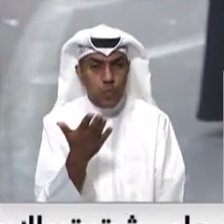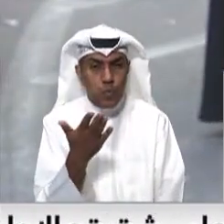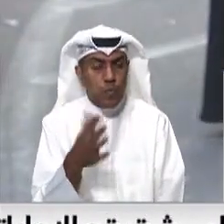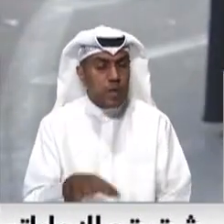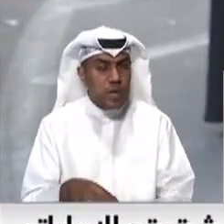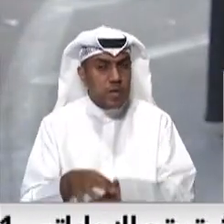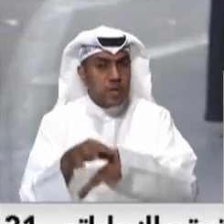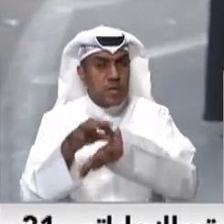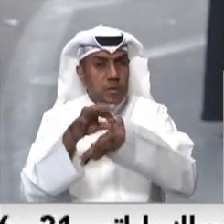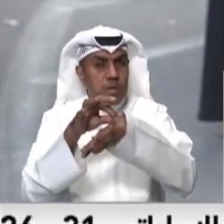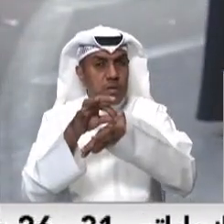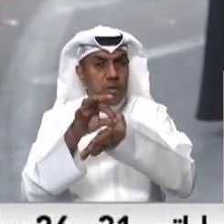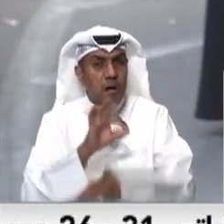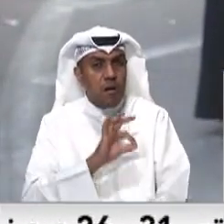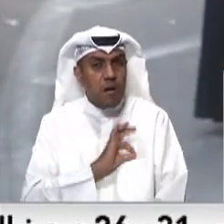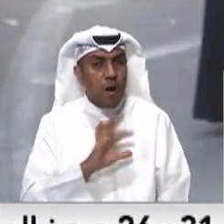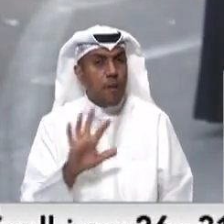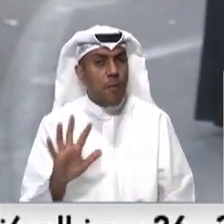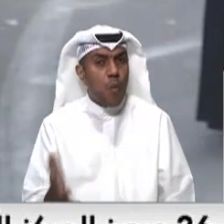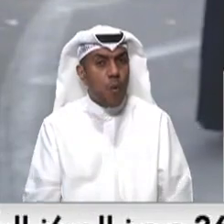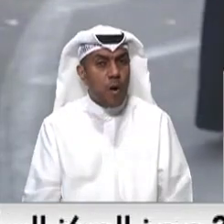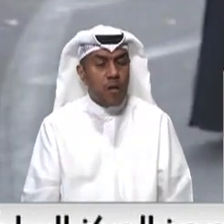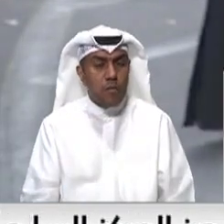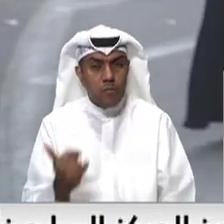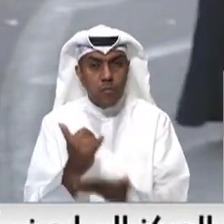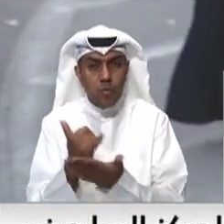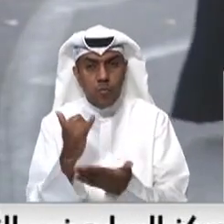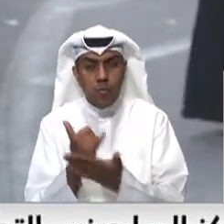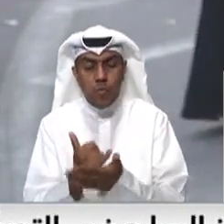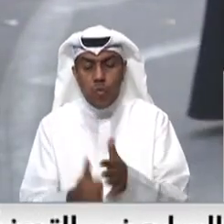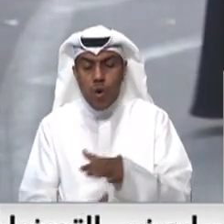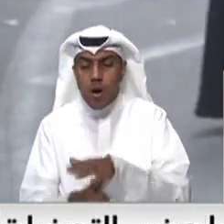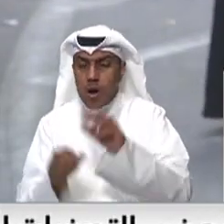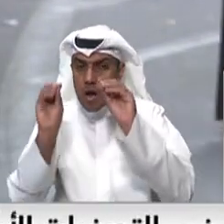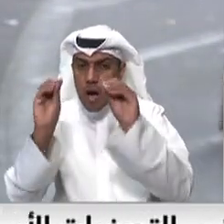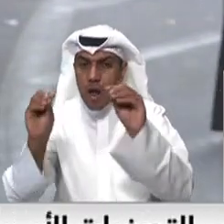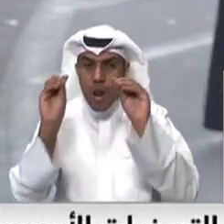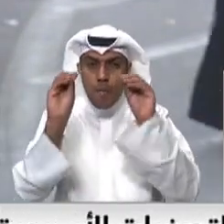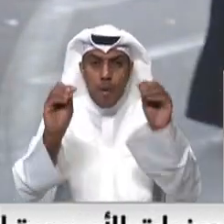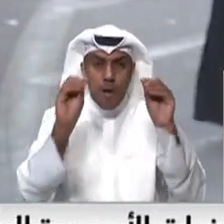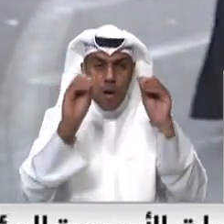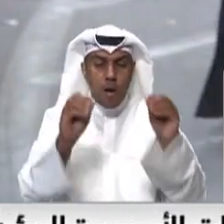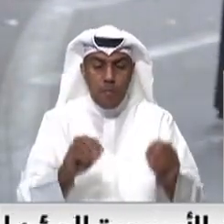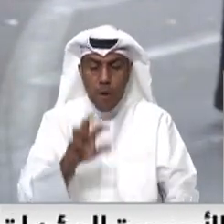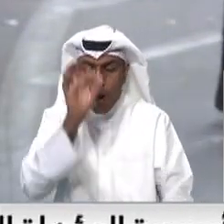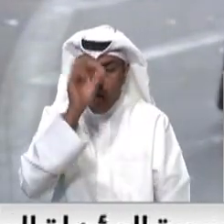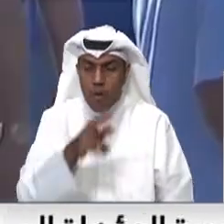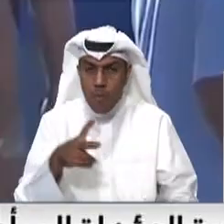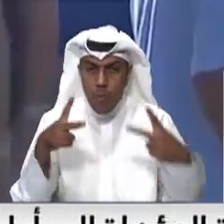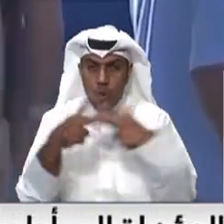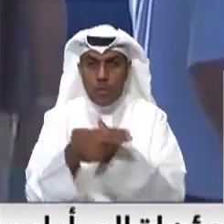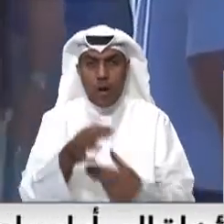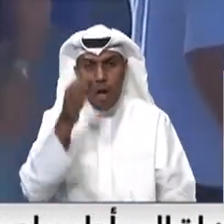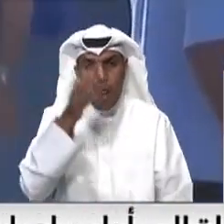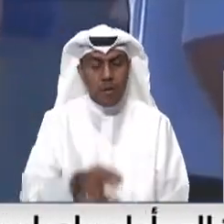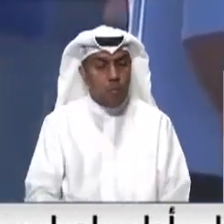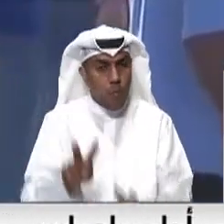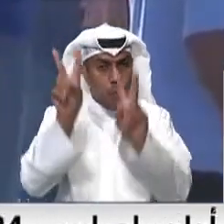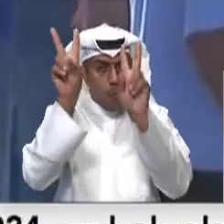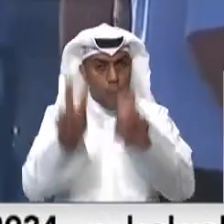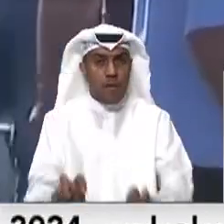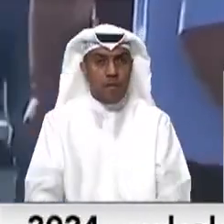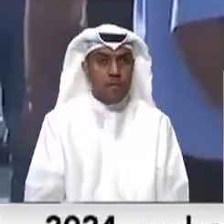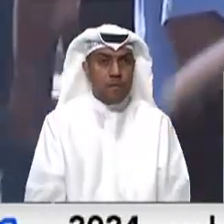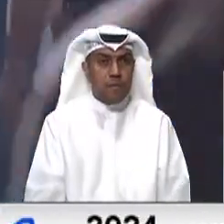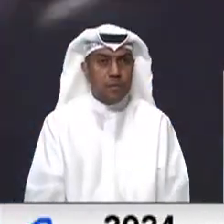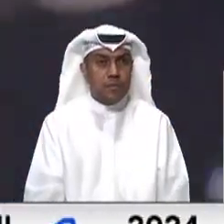إنسانية في وجه زعمائهم وأن يوقفوا هذه الانحدار وهذا الموقف العدواني بحق الشعب الفلسطيني. واليوم